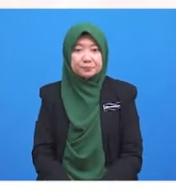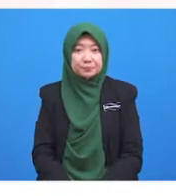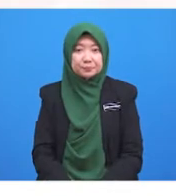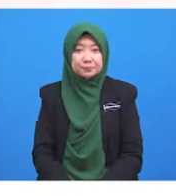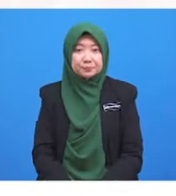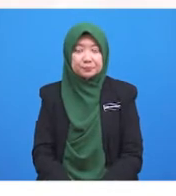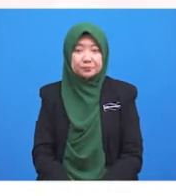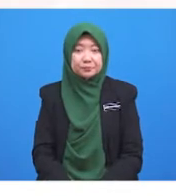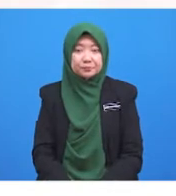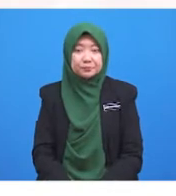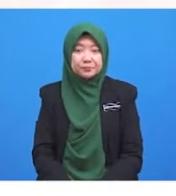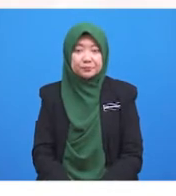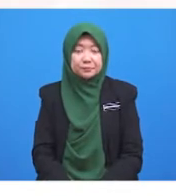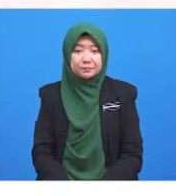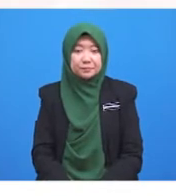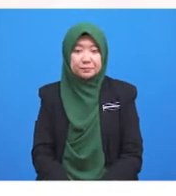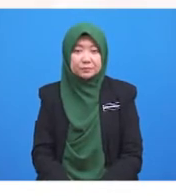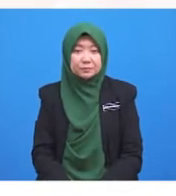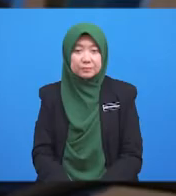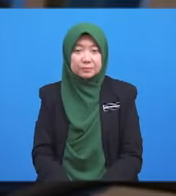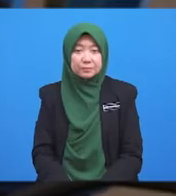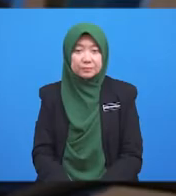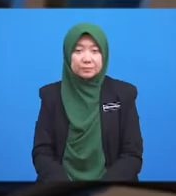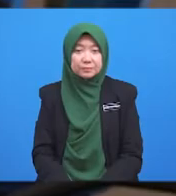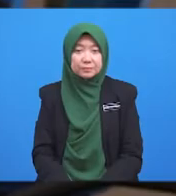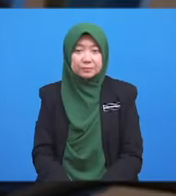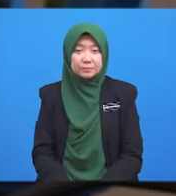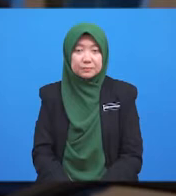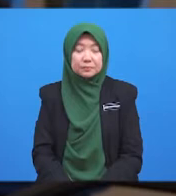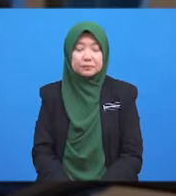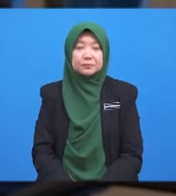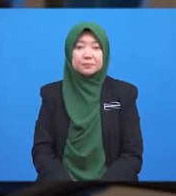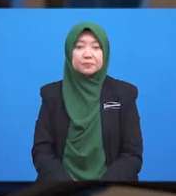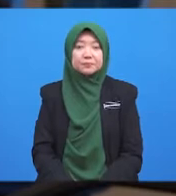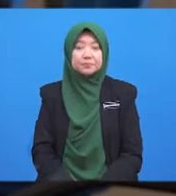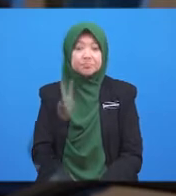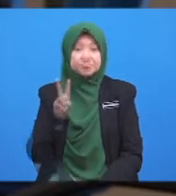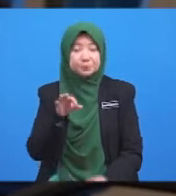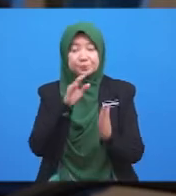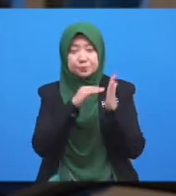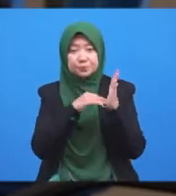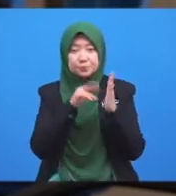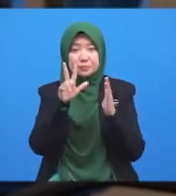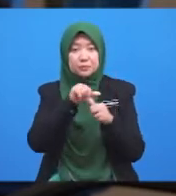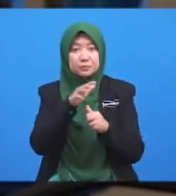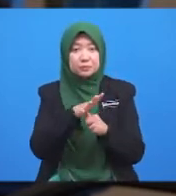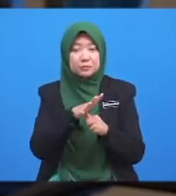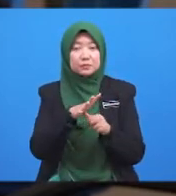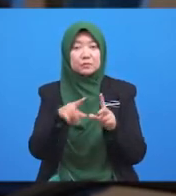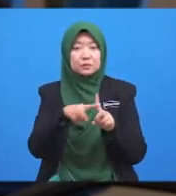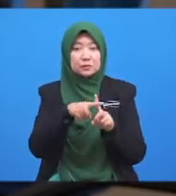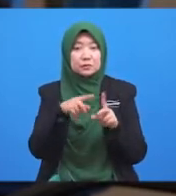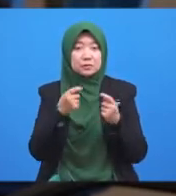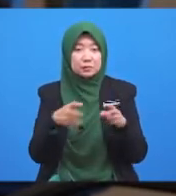Yang kedua, senaraikan 3 kesan